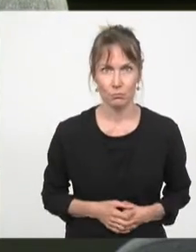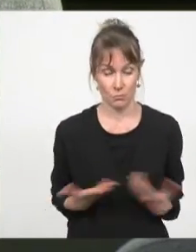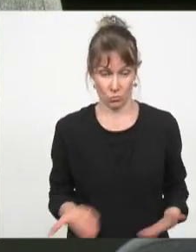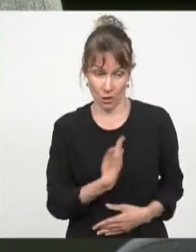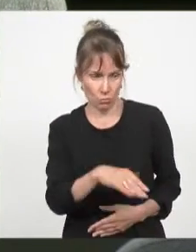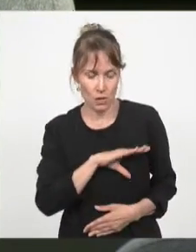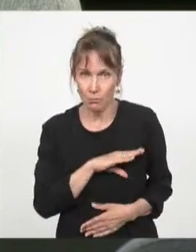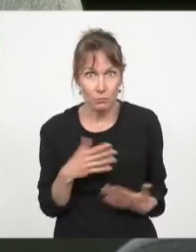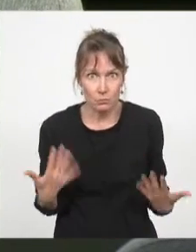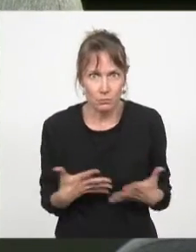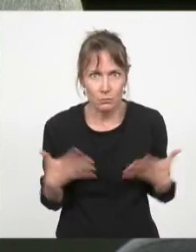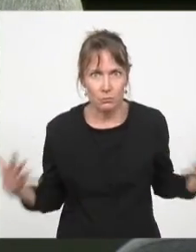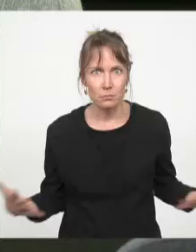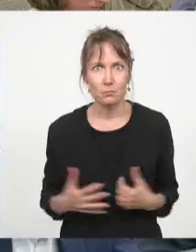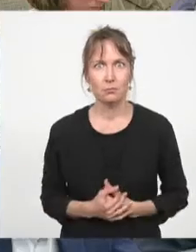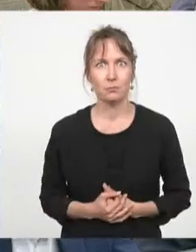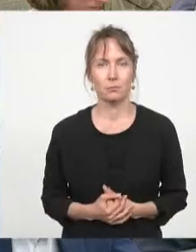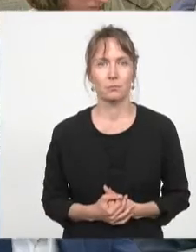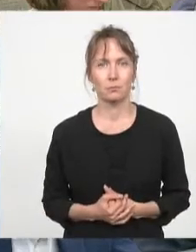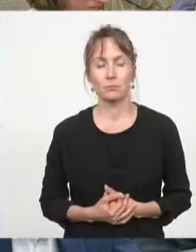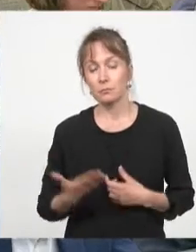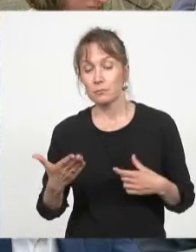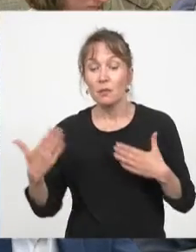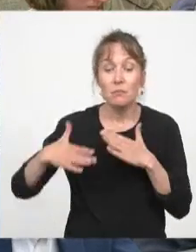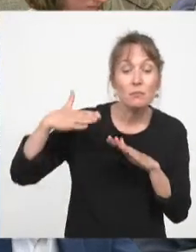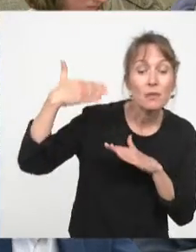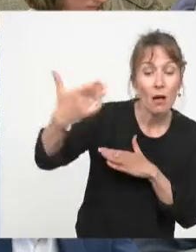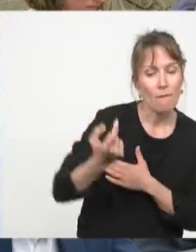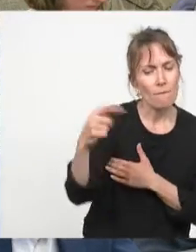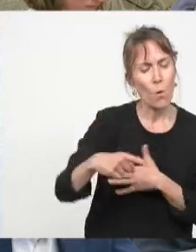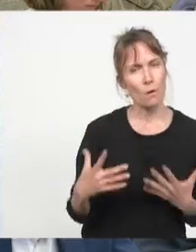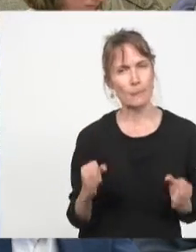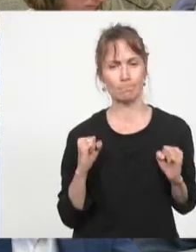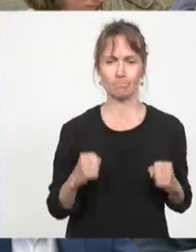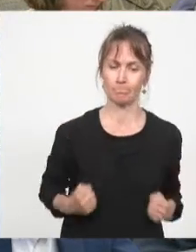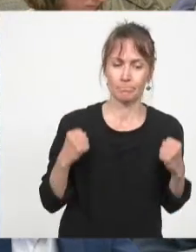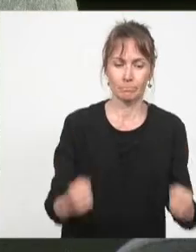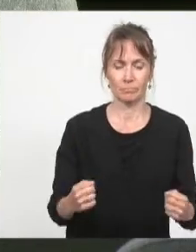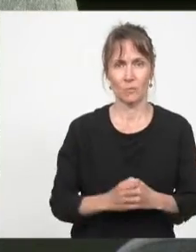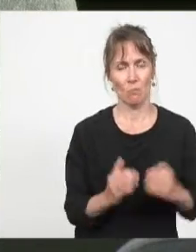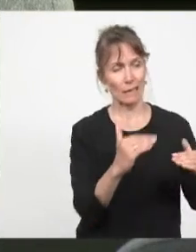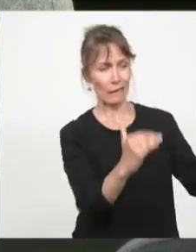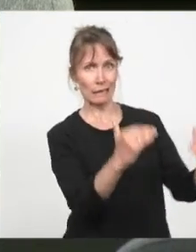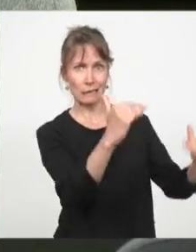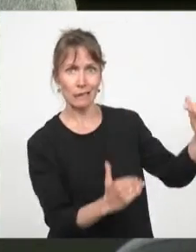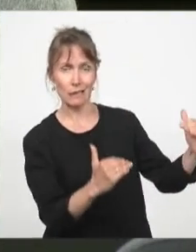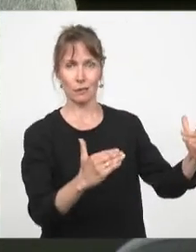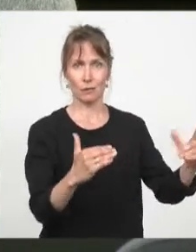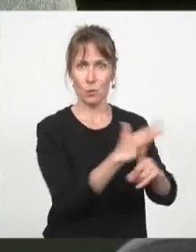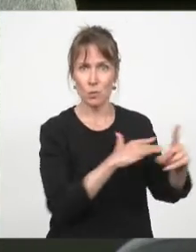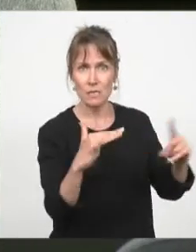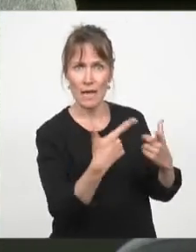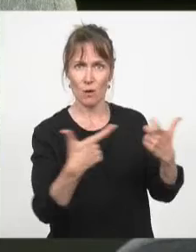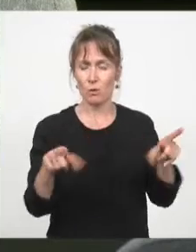énorme. Alors, pour les années à venir, soyons à la hauteur face aux inégalités spatiales et sociales, à la hauteur face aux défis que